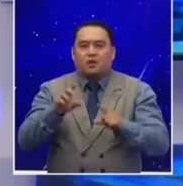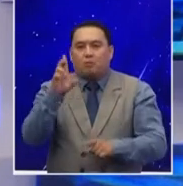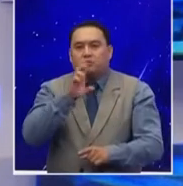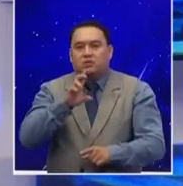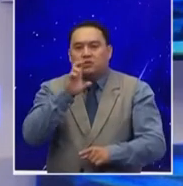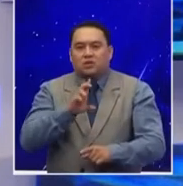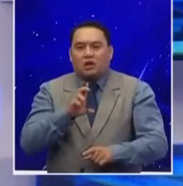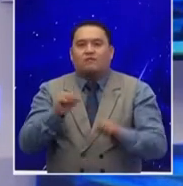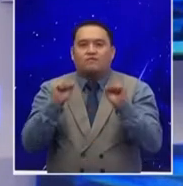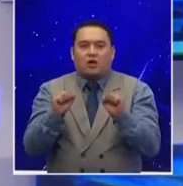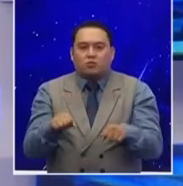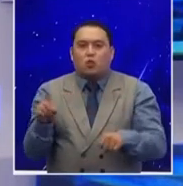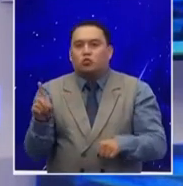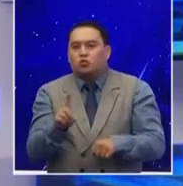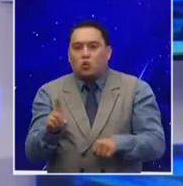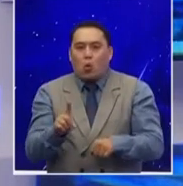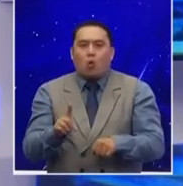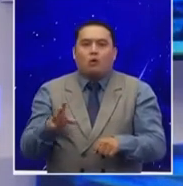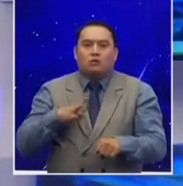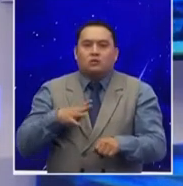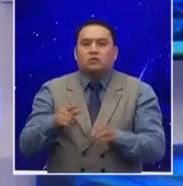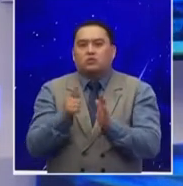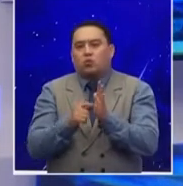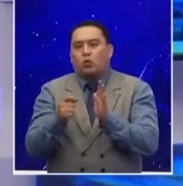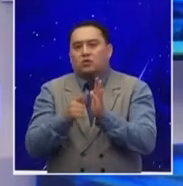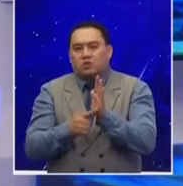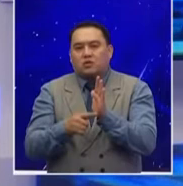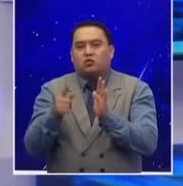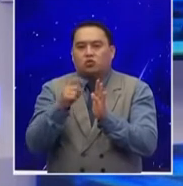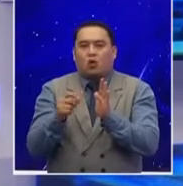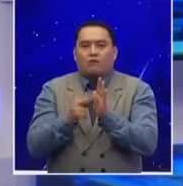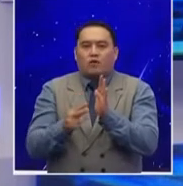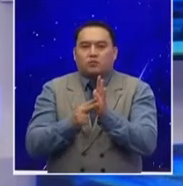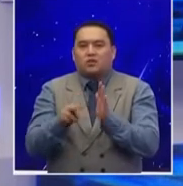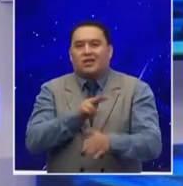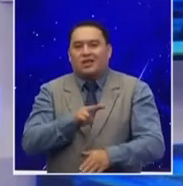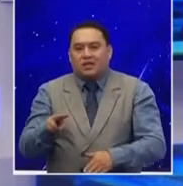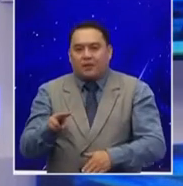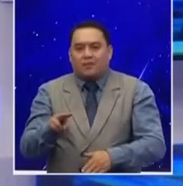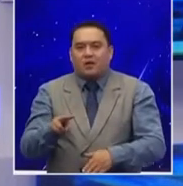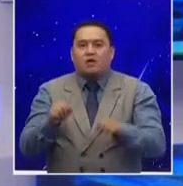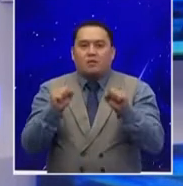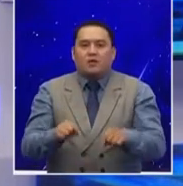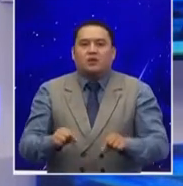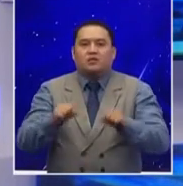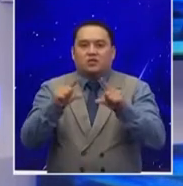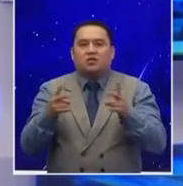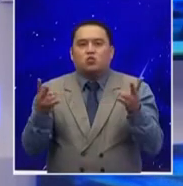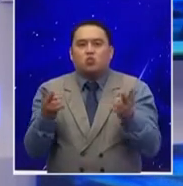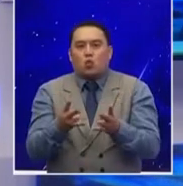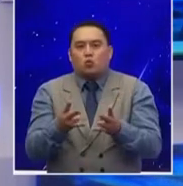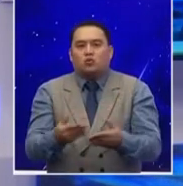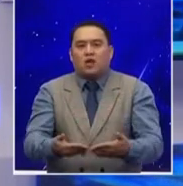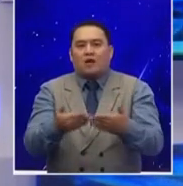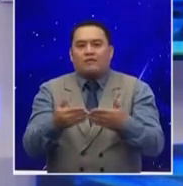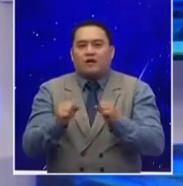ассоциации «КазЭнерджи» считают, что цена вырастет до 170-180 тенге за литр. Повышение стоимости необходимо, чтобы